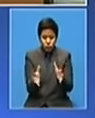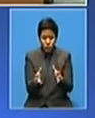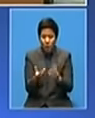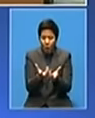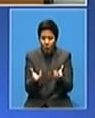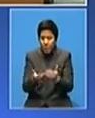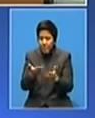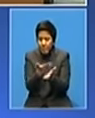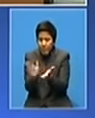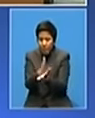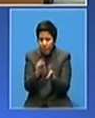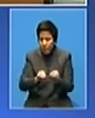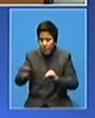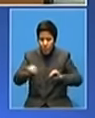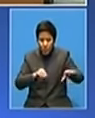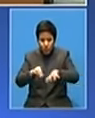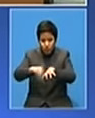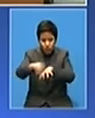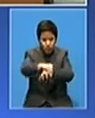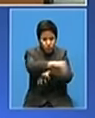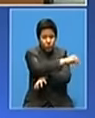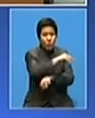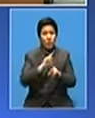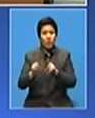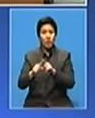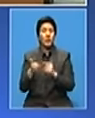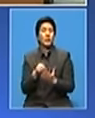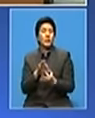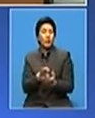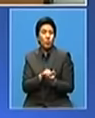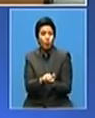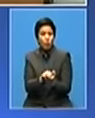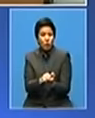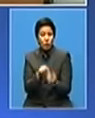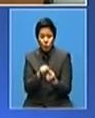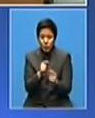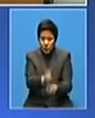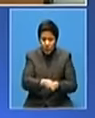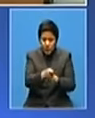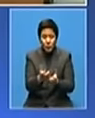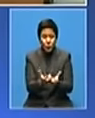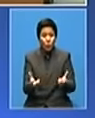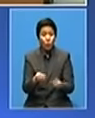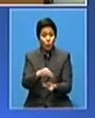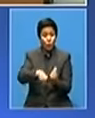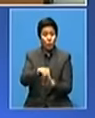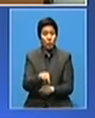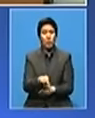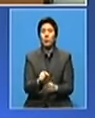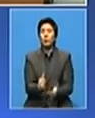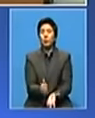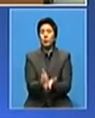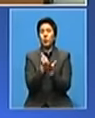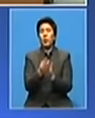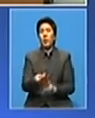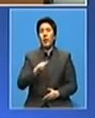ค้าโดยเฉพาะยิ่งเรื่องสินค้าการเกษตรการท่องเที่ยวและการบริการนะครับซึ่งธุรกิจต่างๆเหล่านั้นก็จะเป็นกลไกสำคั